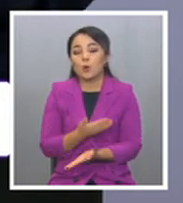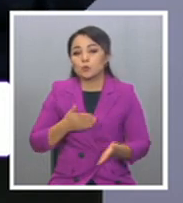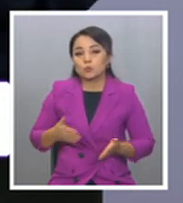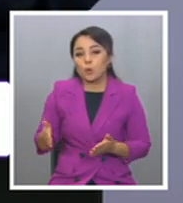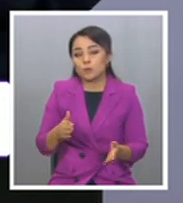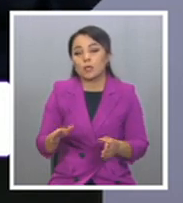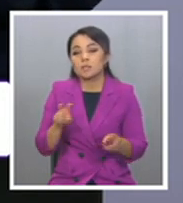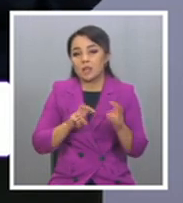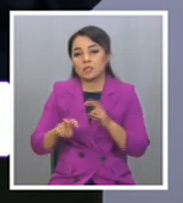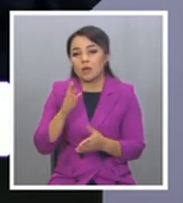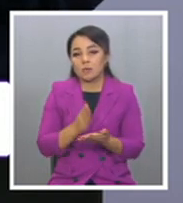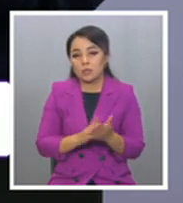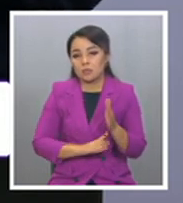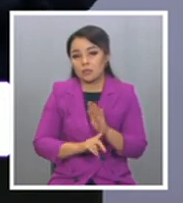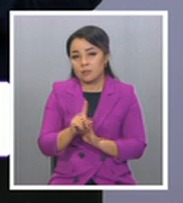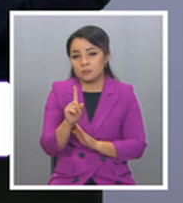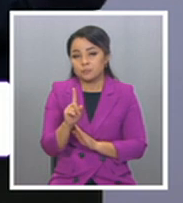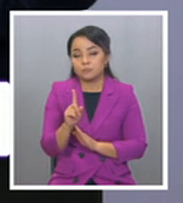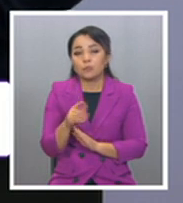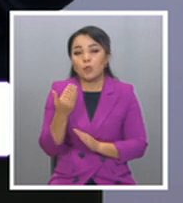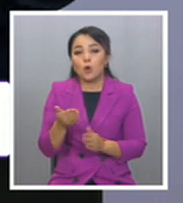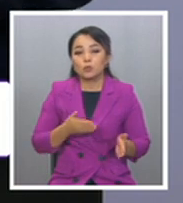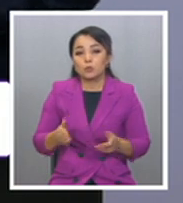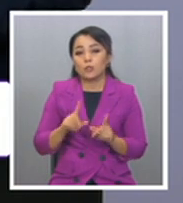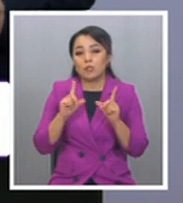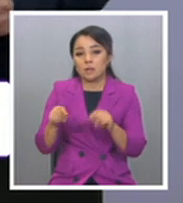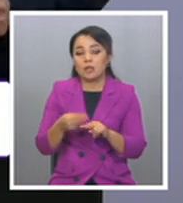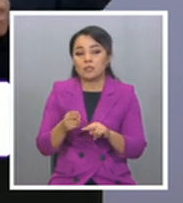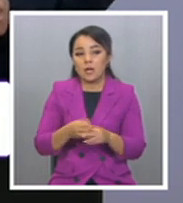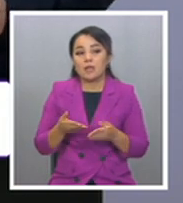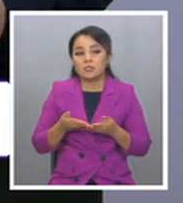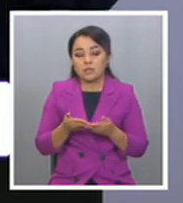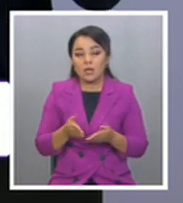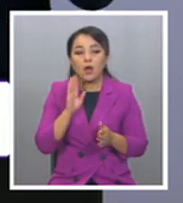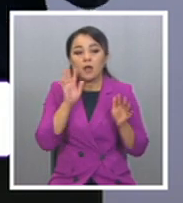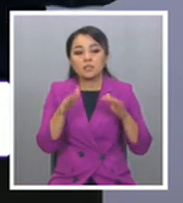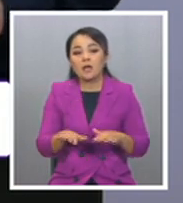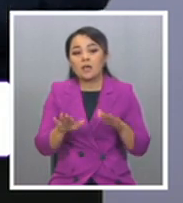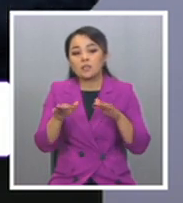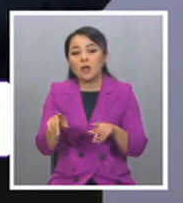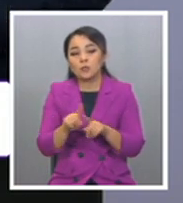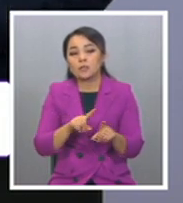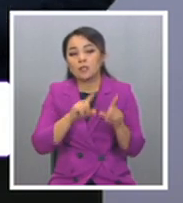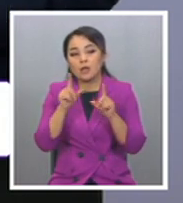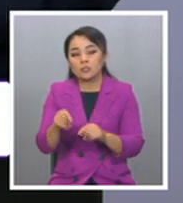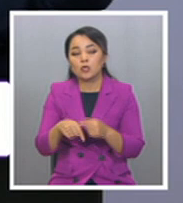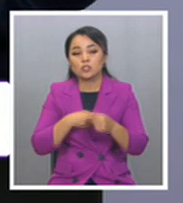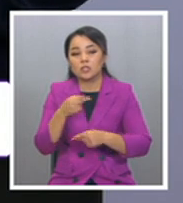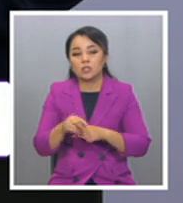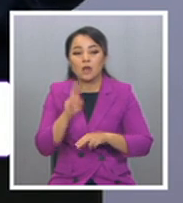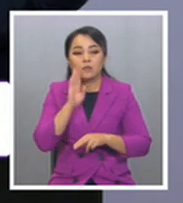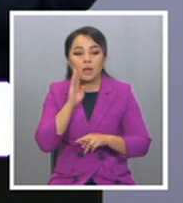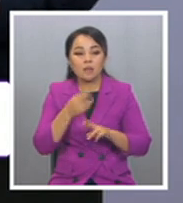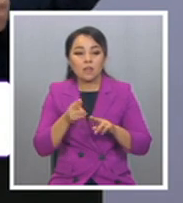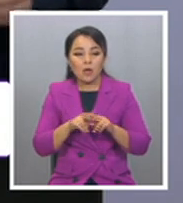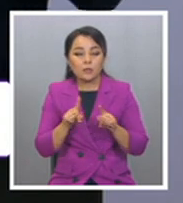бастады. Оның шығу жолын ол теңіз жолдары арқылы шығуға қарастырды. Соның